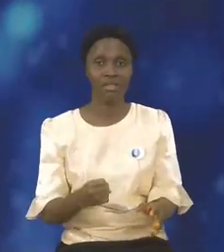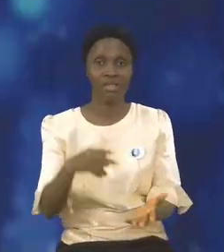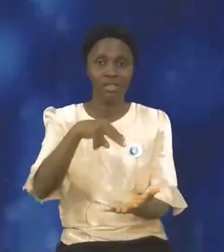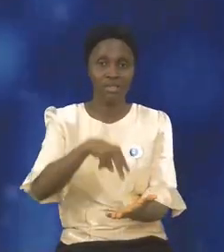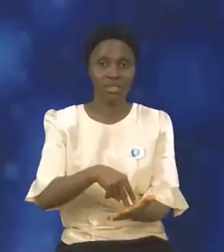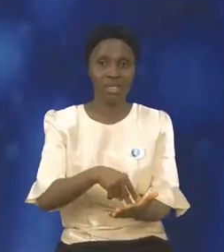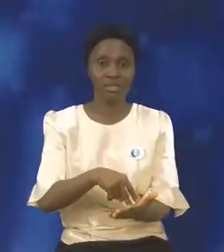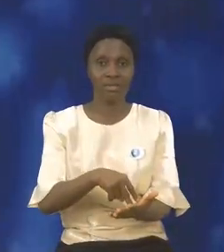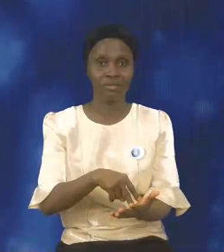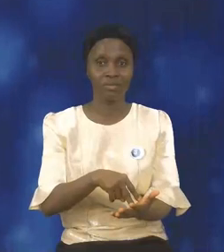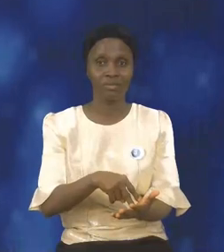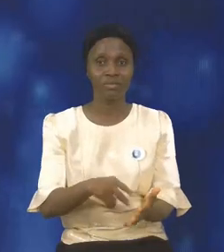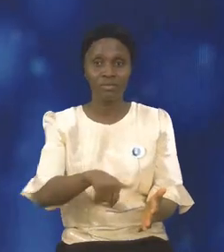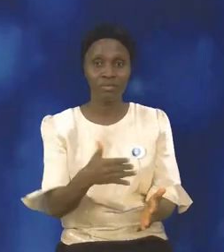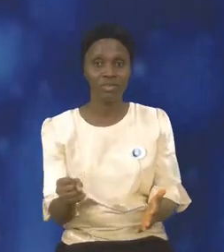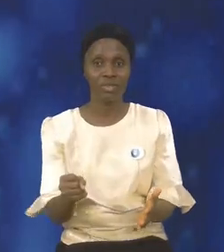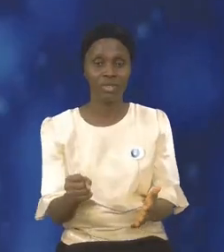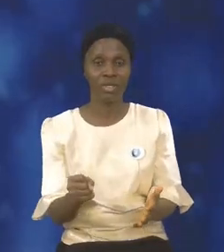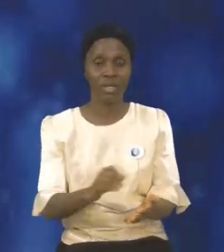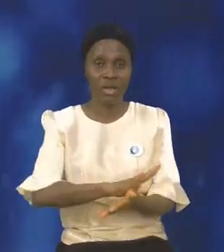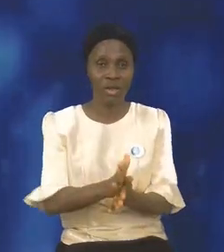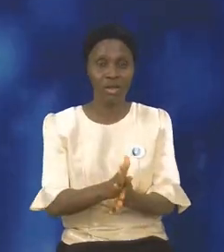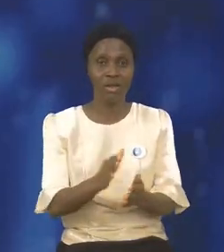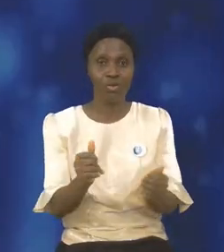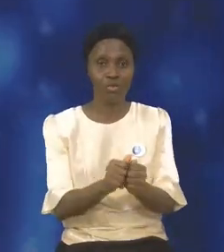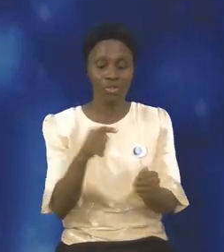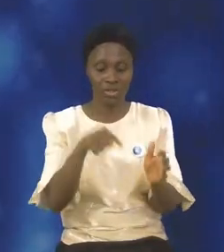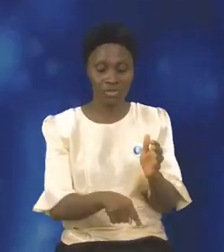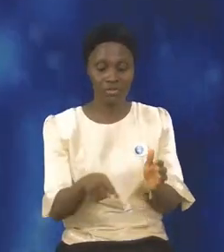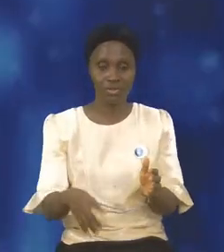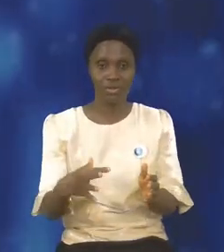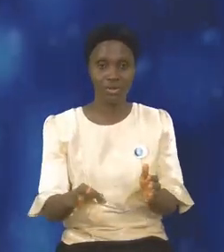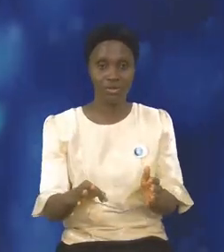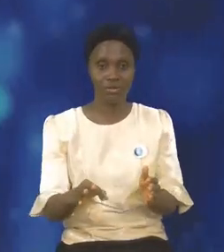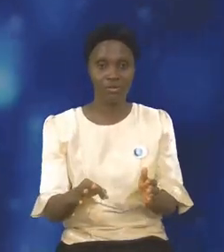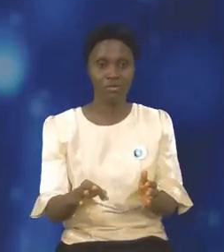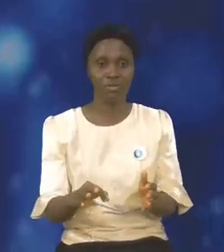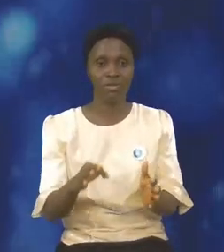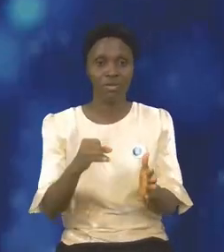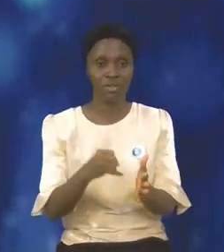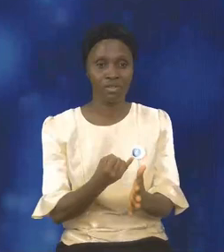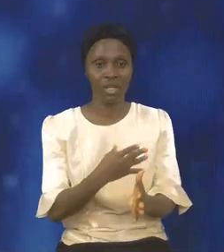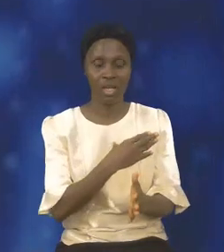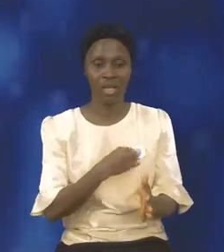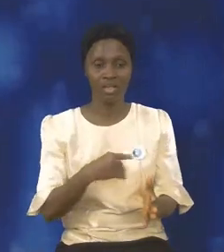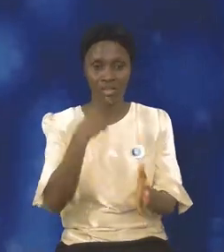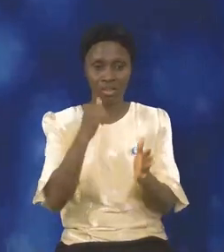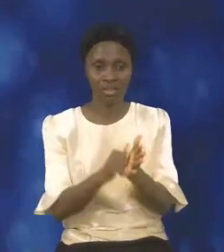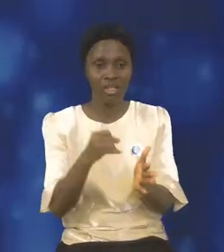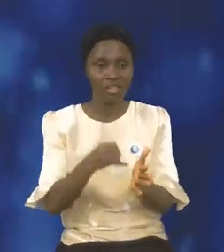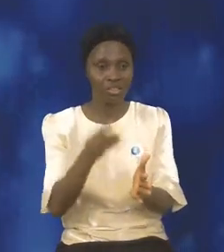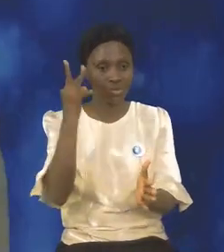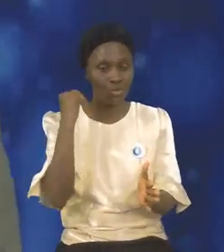des dents de fer qui dévore, qui déchire et qui se tient sur le reste.